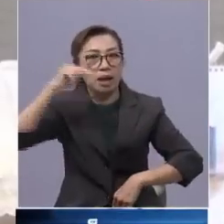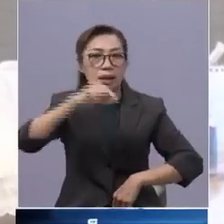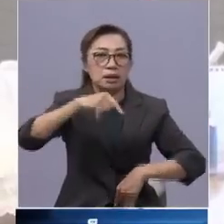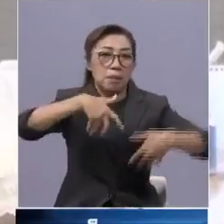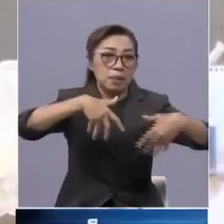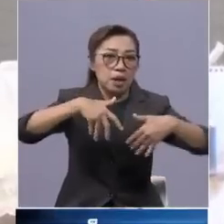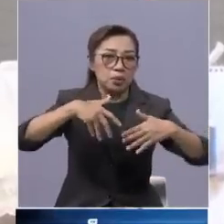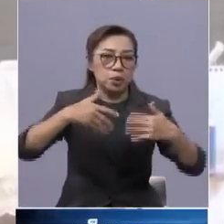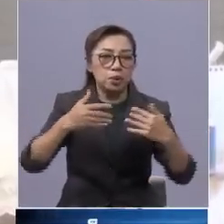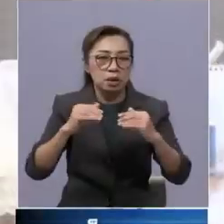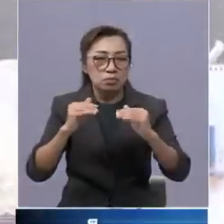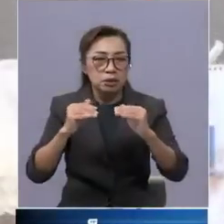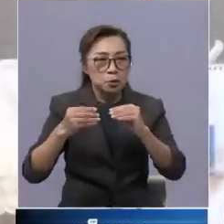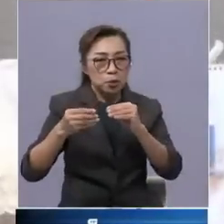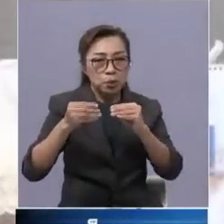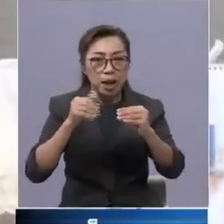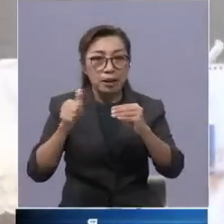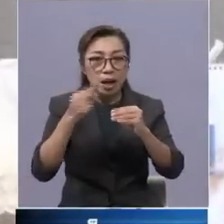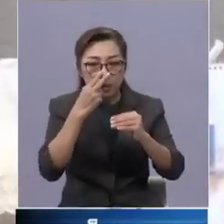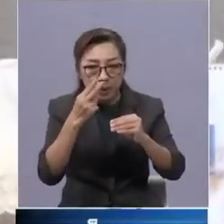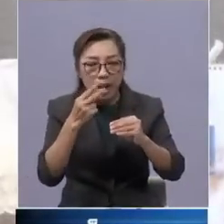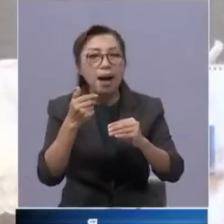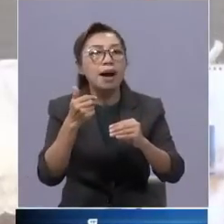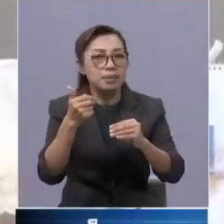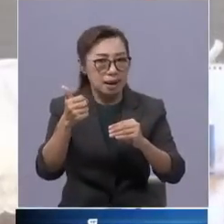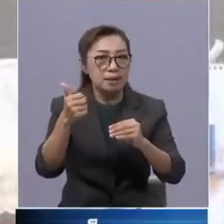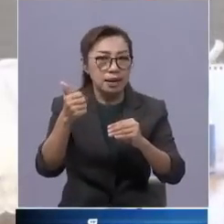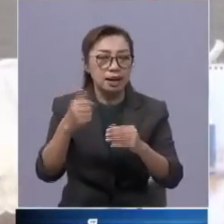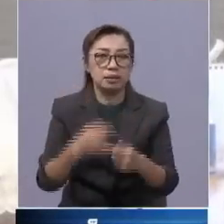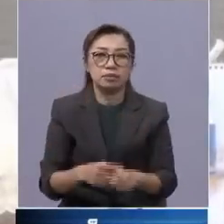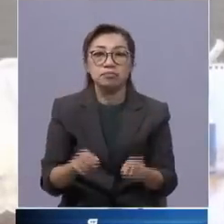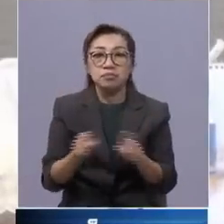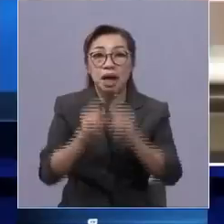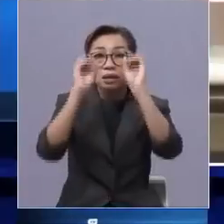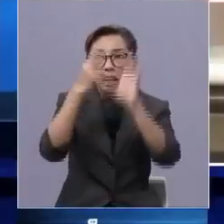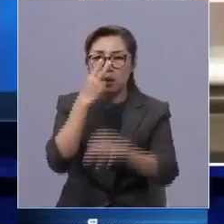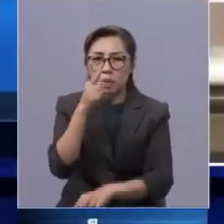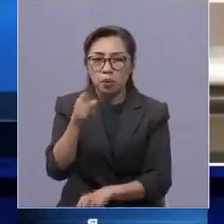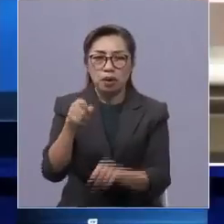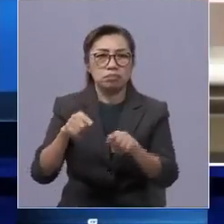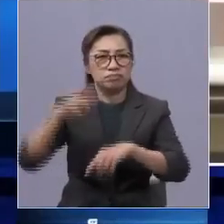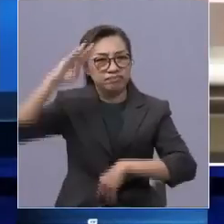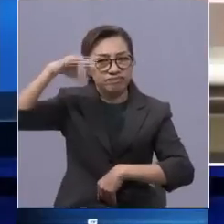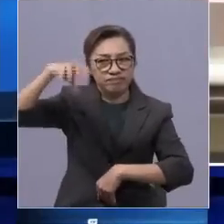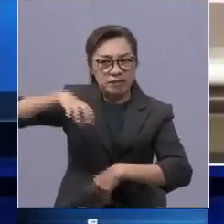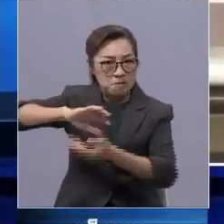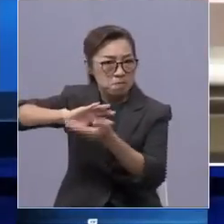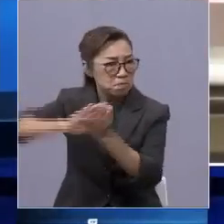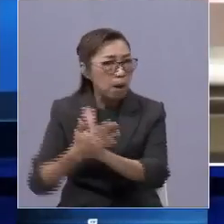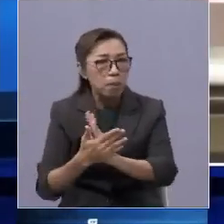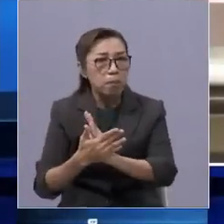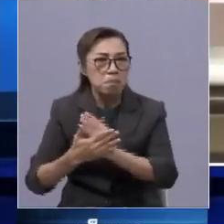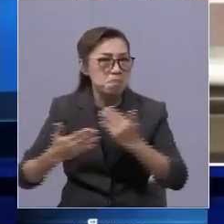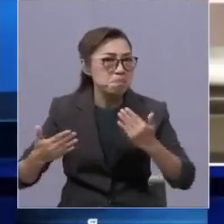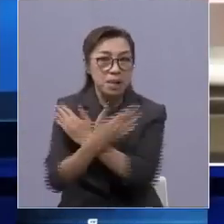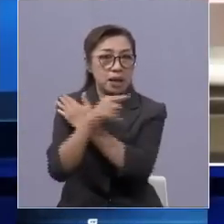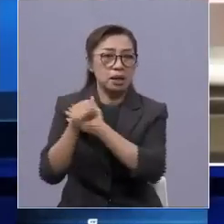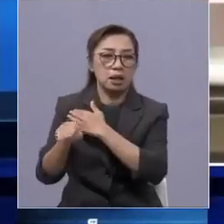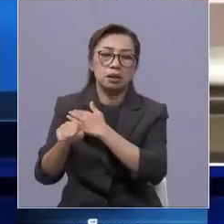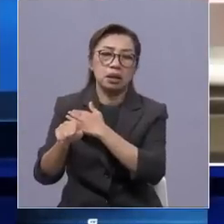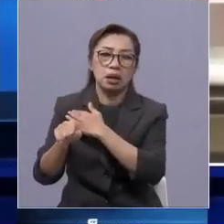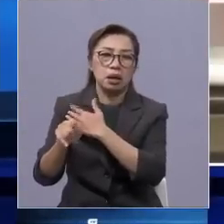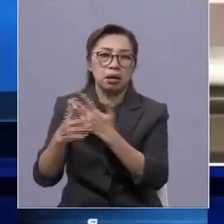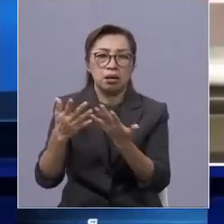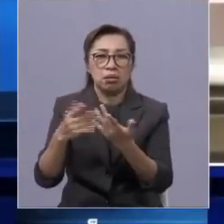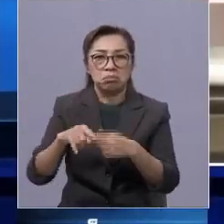พลเรือนนะครับที่มองว่ามันยังเวิร์กอยู่อ่ะอาจารย์มองแบบนั้น คืออาจารย์ก็มองว่าเรื่องของการปฏิรูปแบบพลิกฟ้าข้ามแผ่นดินห